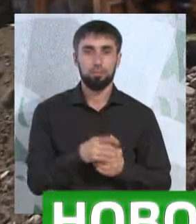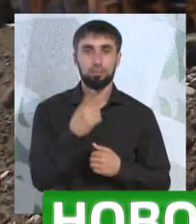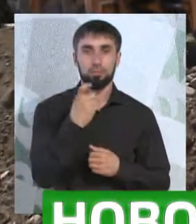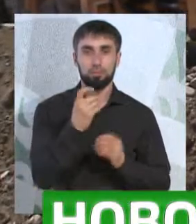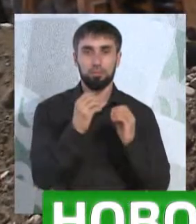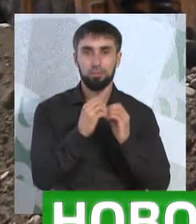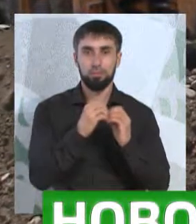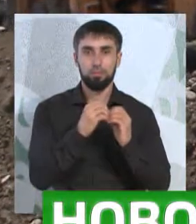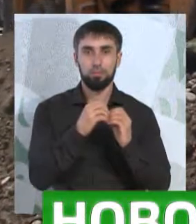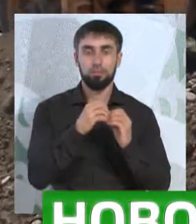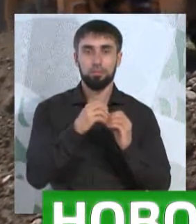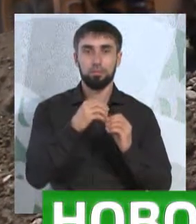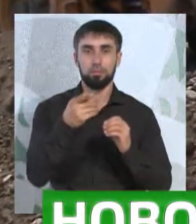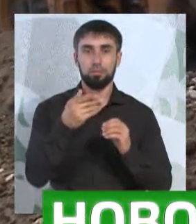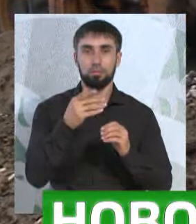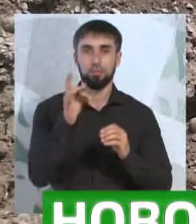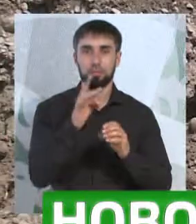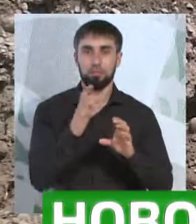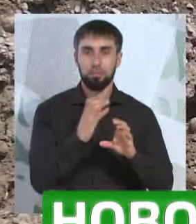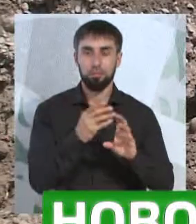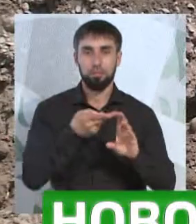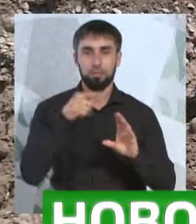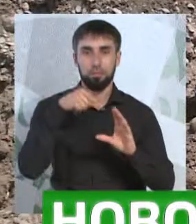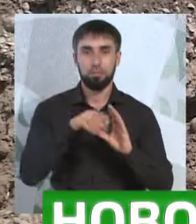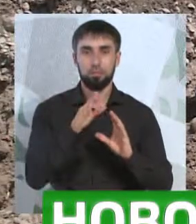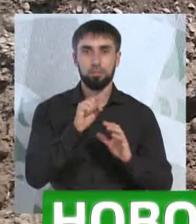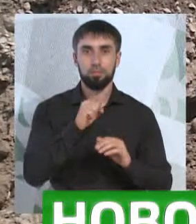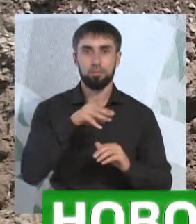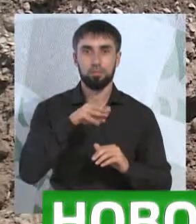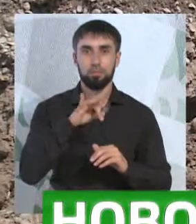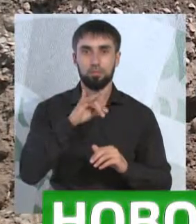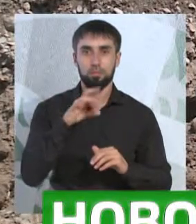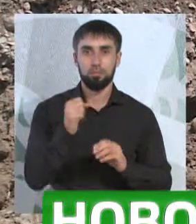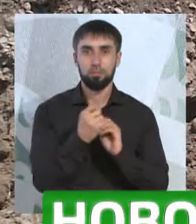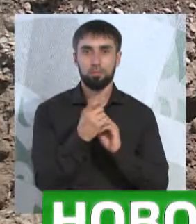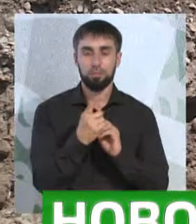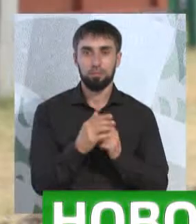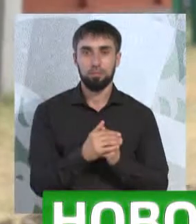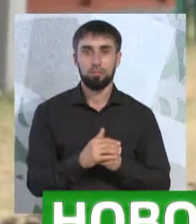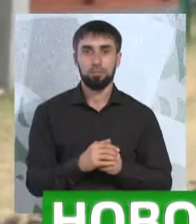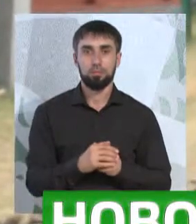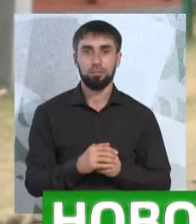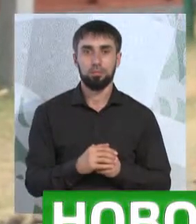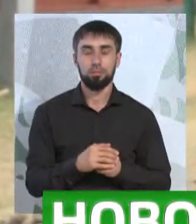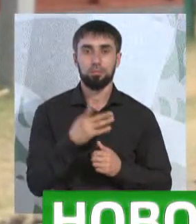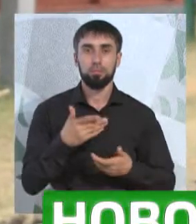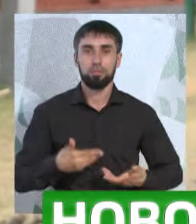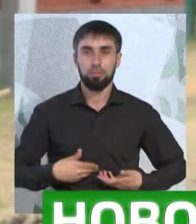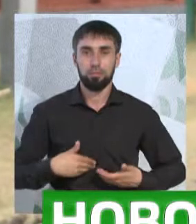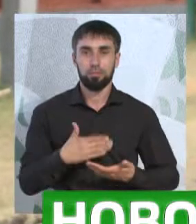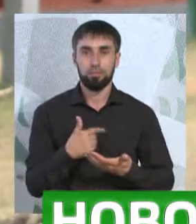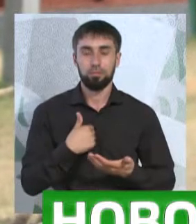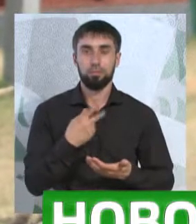110 миллиметров в диаметре и пропускная способность в 11 атмосфер обеспечит жителей нужным количеством воды. Живу я на этой улице 25